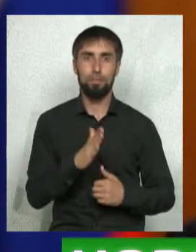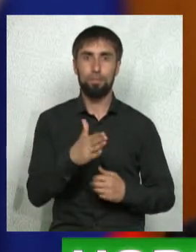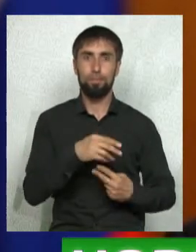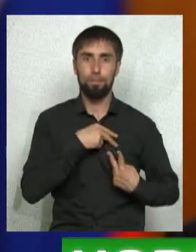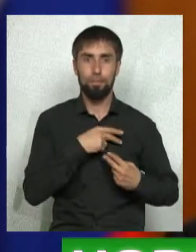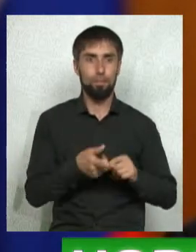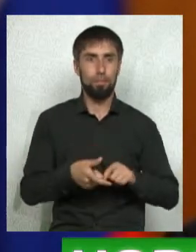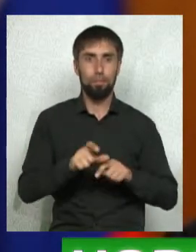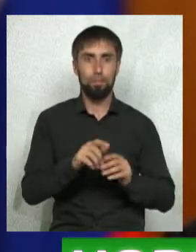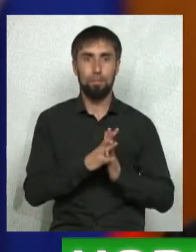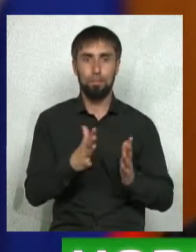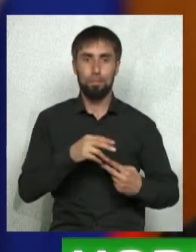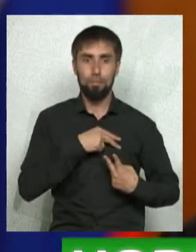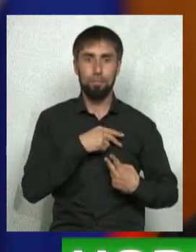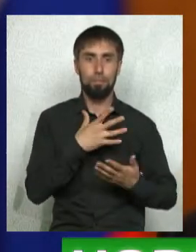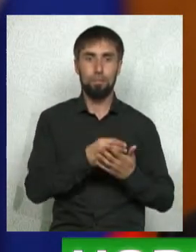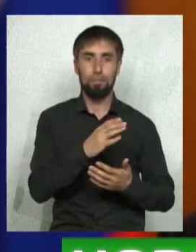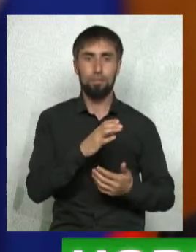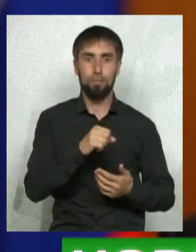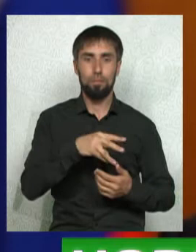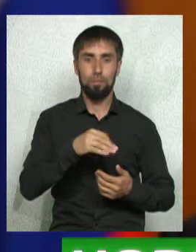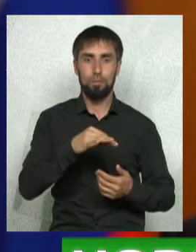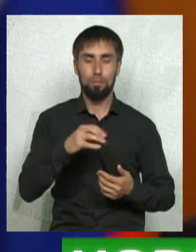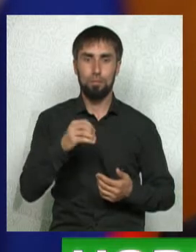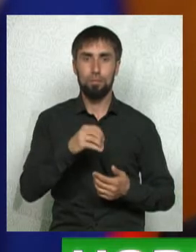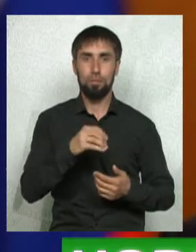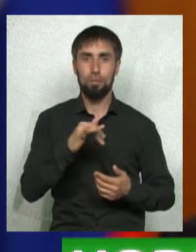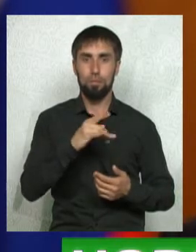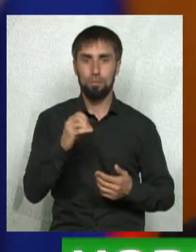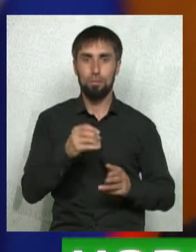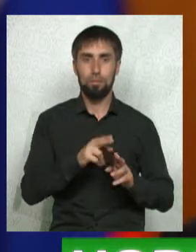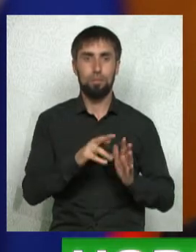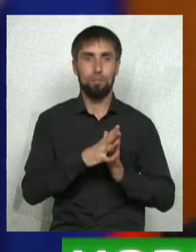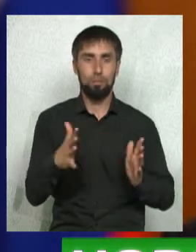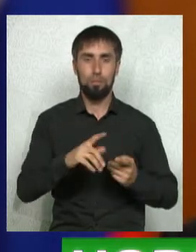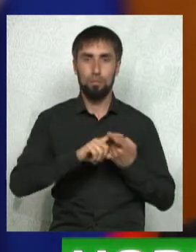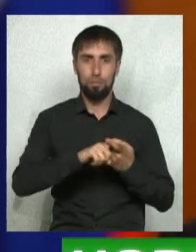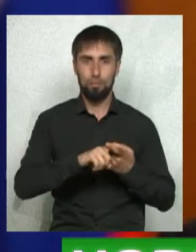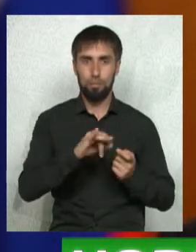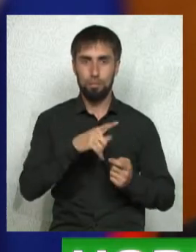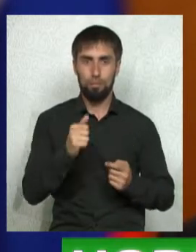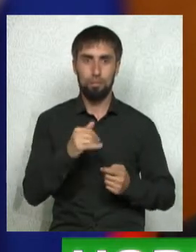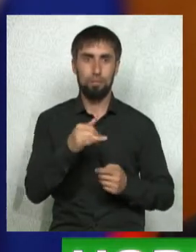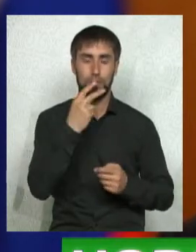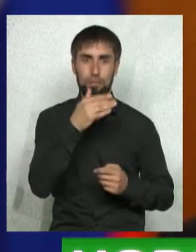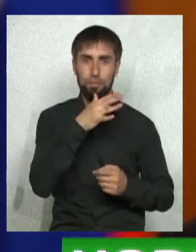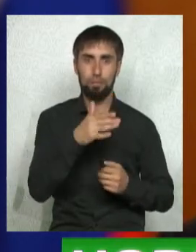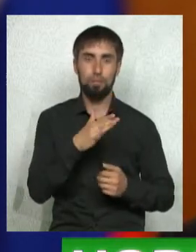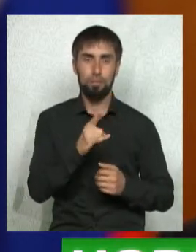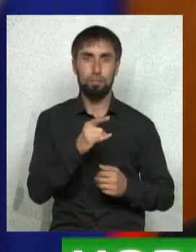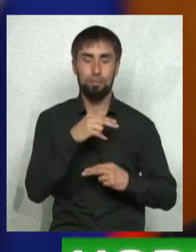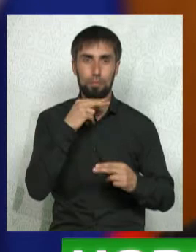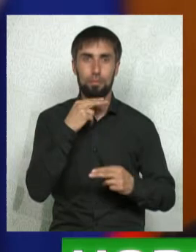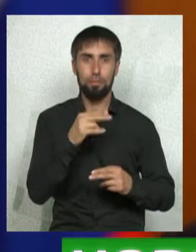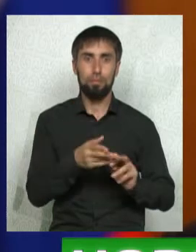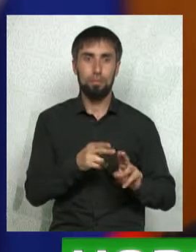это огромная ответственность и самоотверженность. И в условиях глобальной борьбы с инфекционной угрозой и в обычное время вы оказываетесь